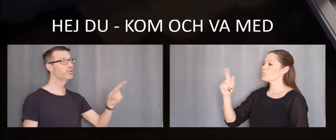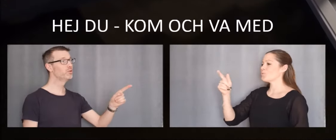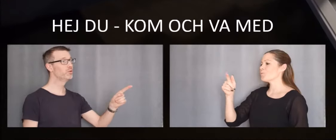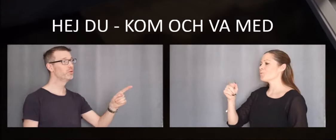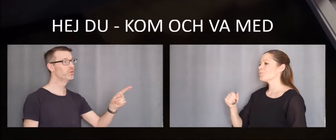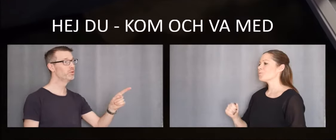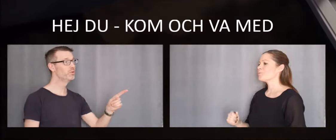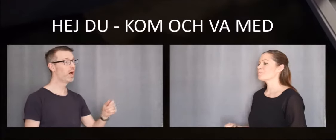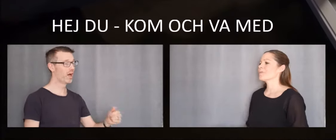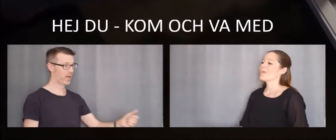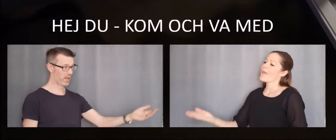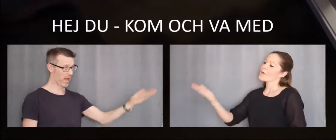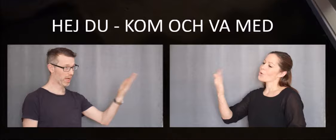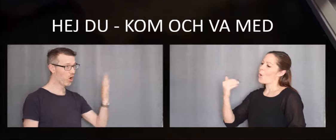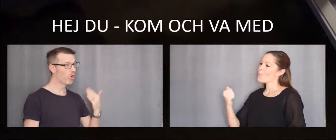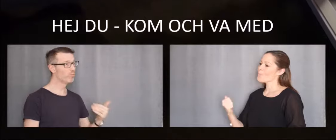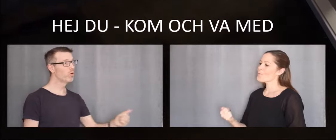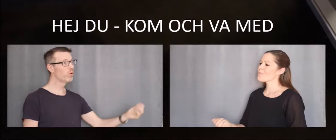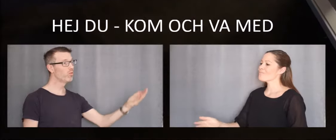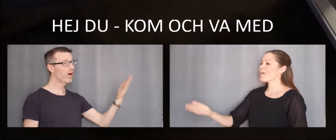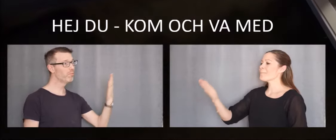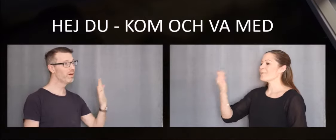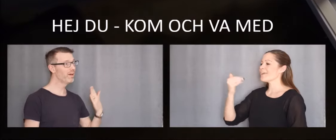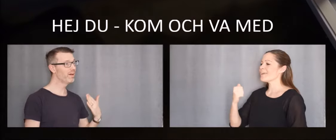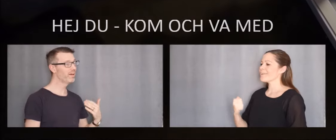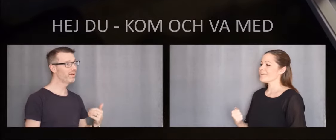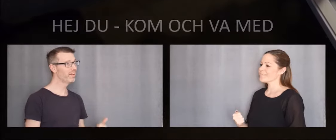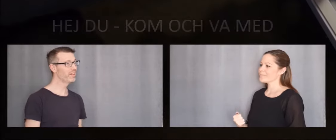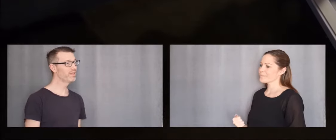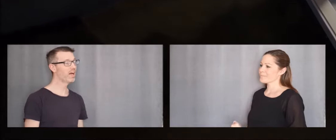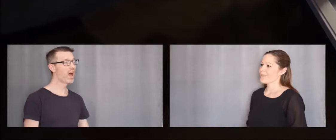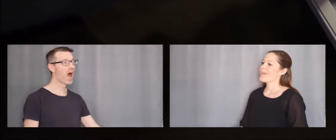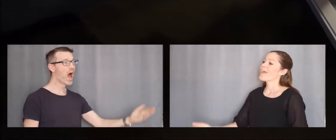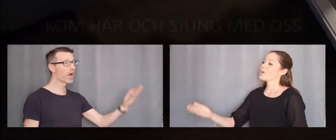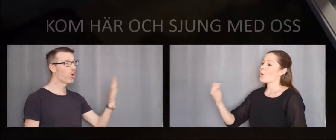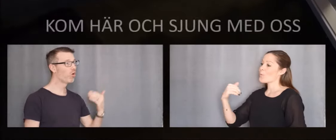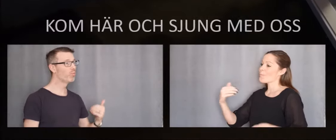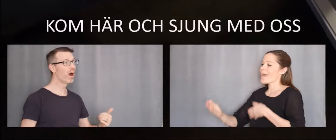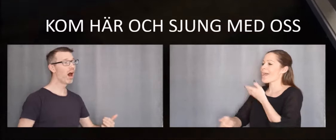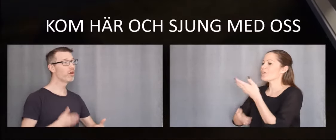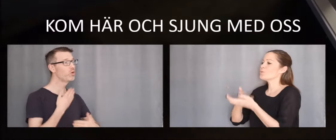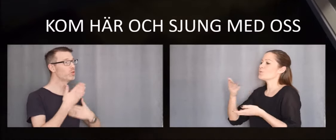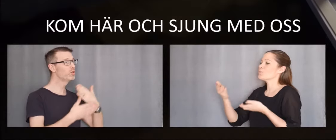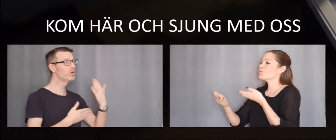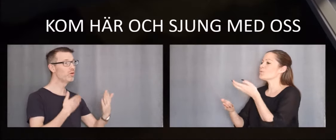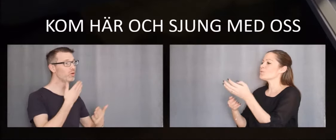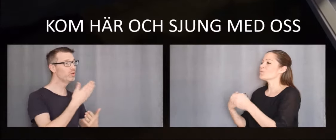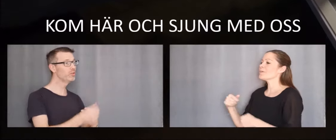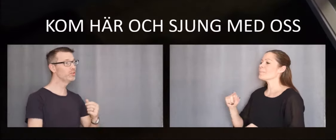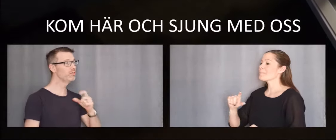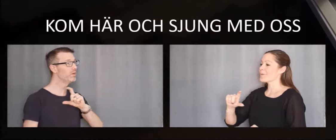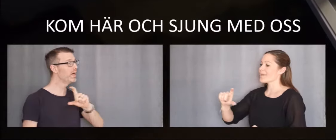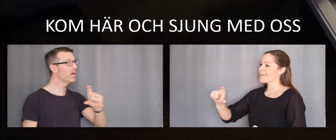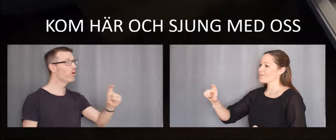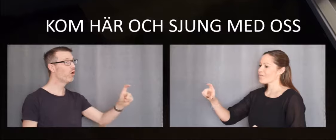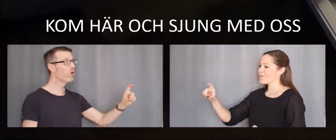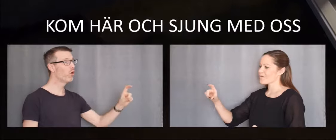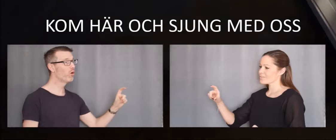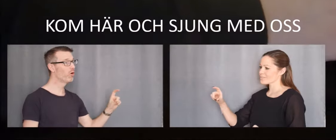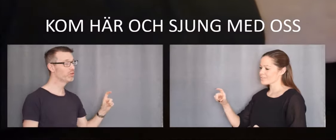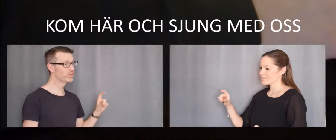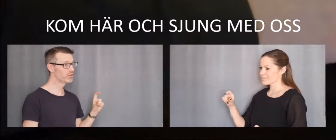Hej du, kom och var med. Kom här och sjung